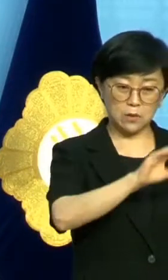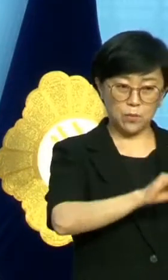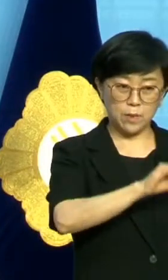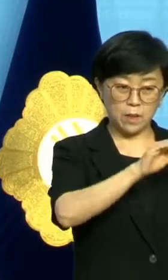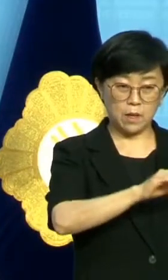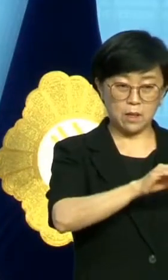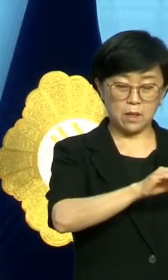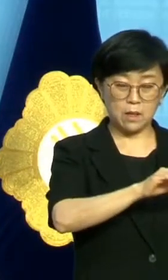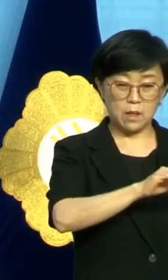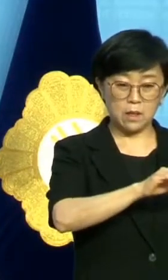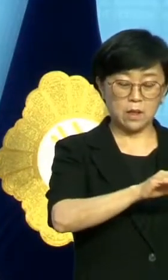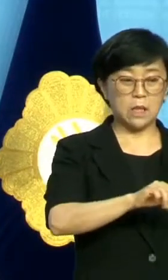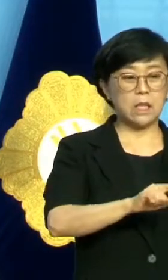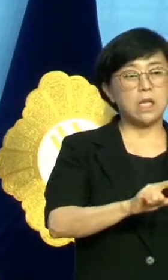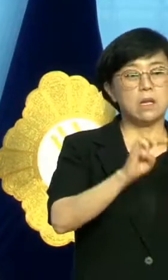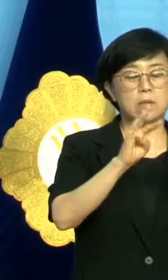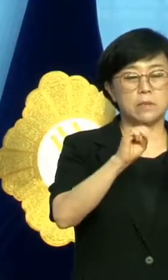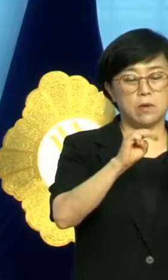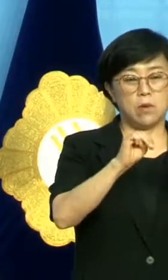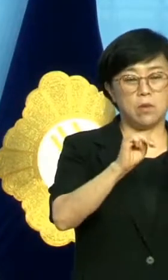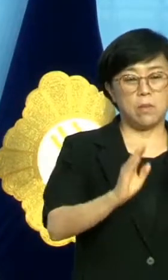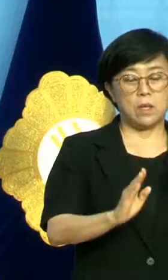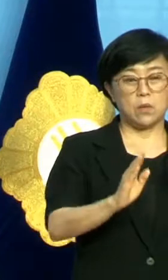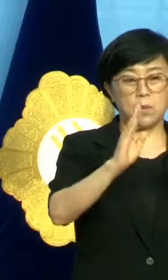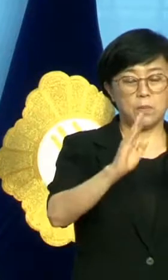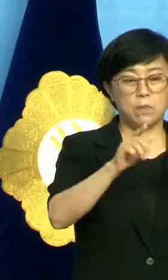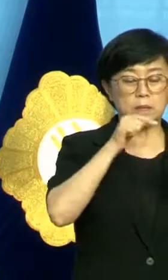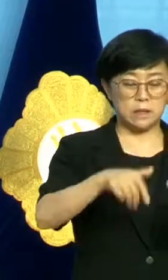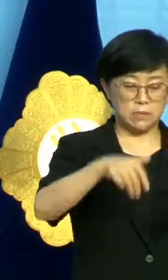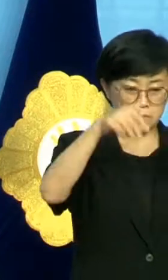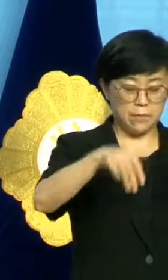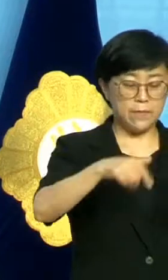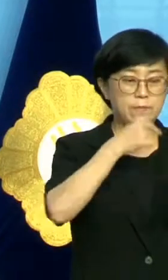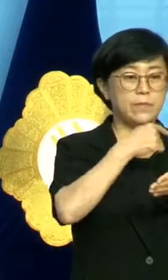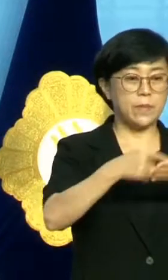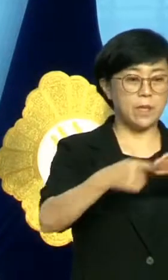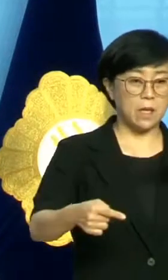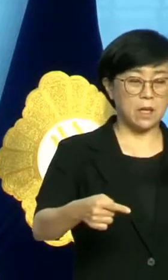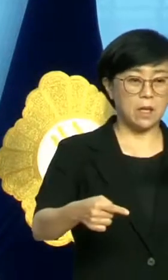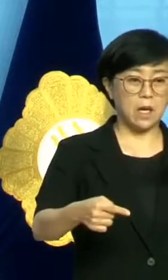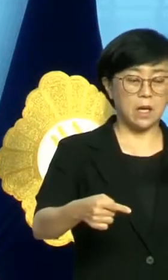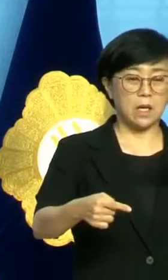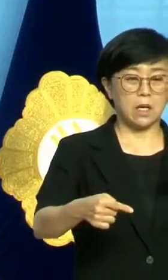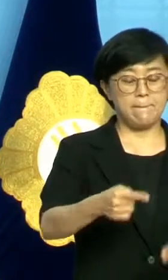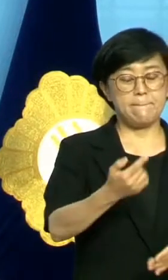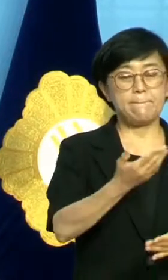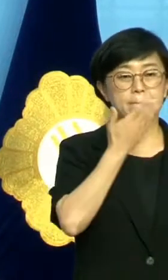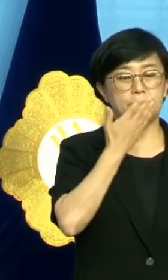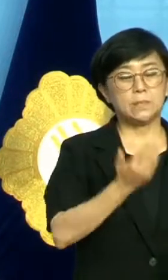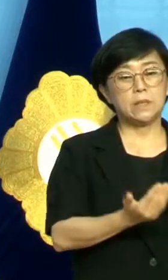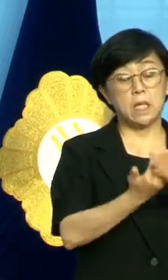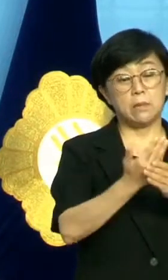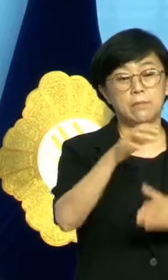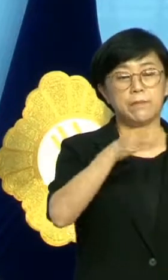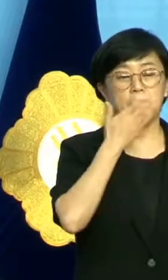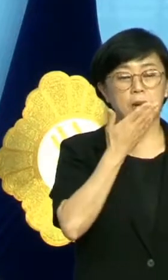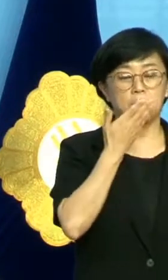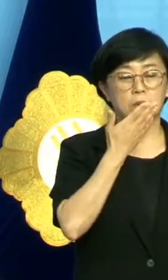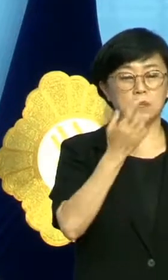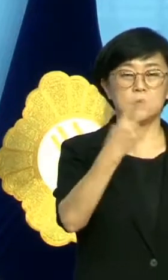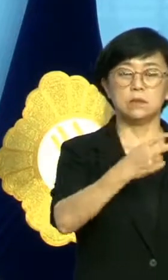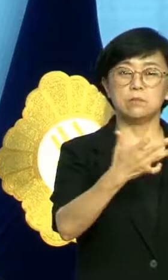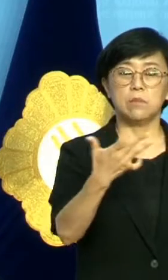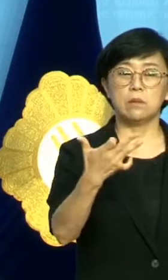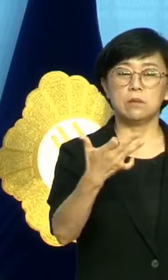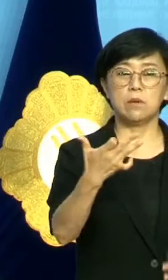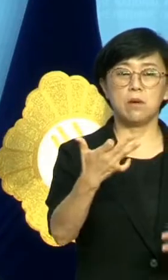콩 씨보다 1미터 정도만 높아서 침수피해가 충분히 예상되는 곳이었습니다 2018년 말